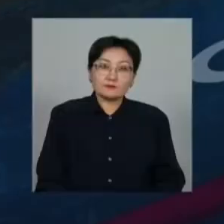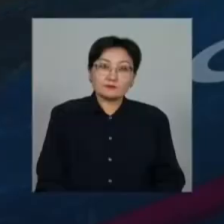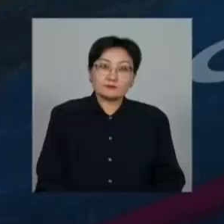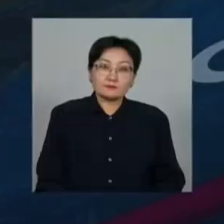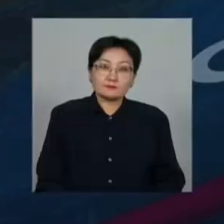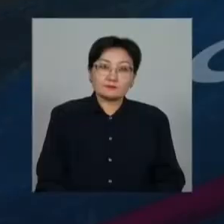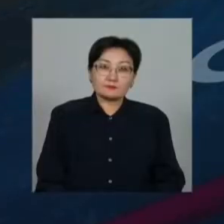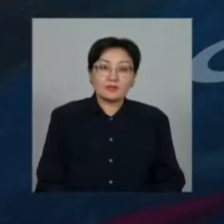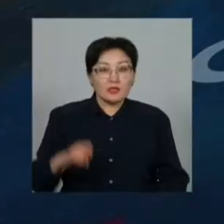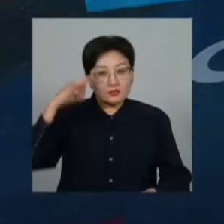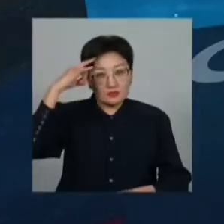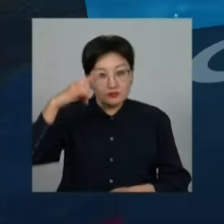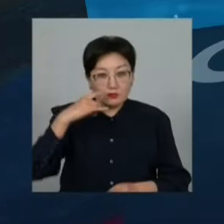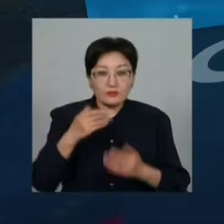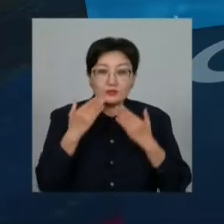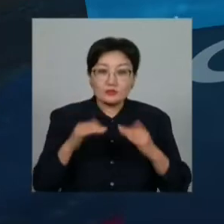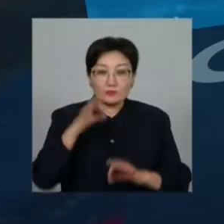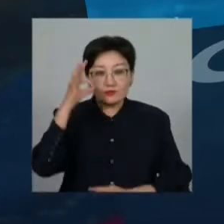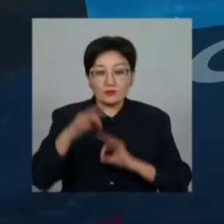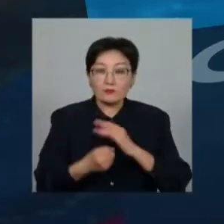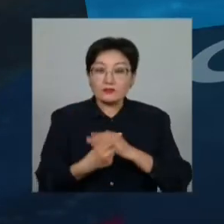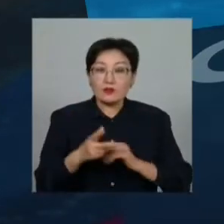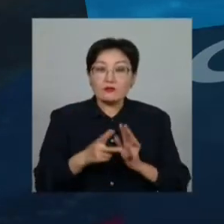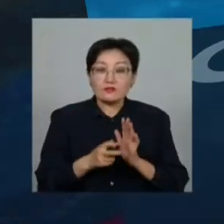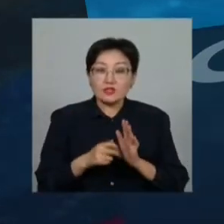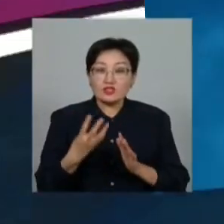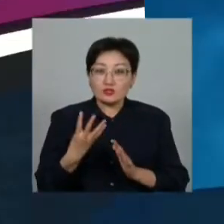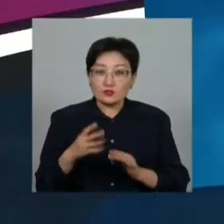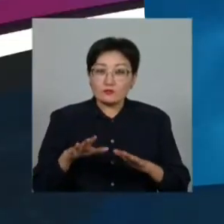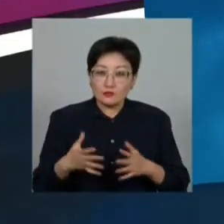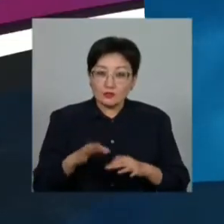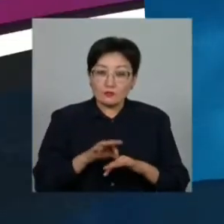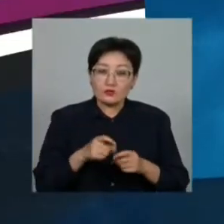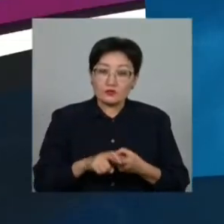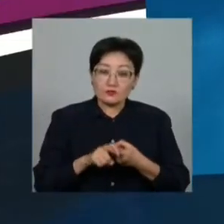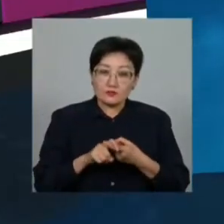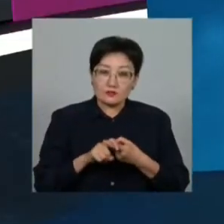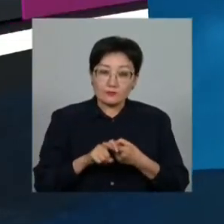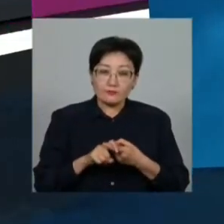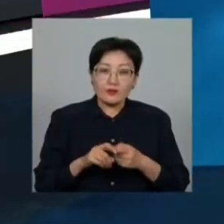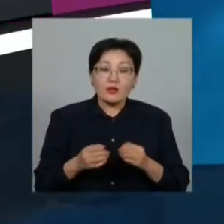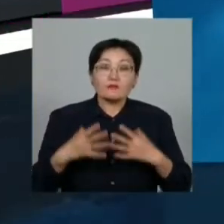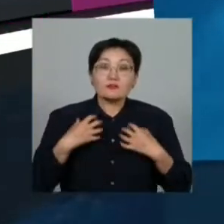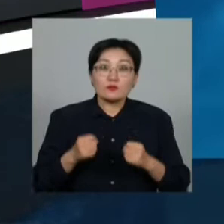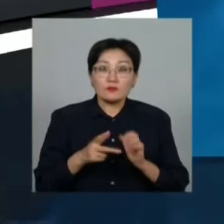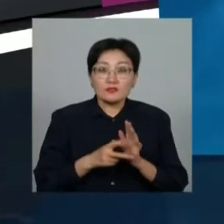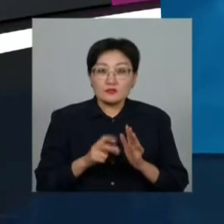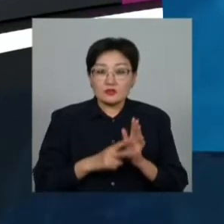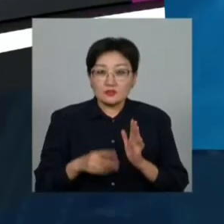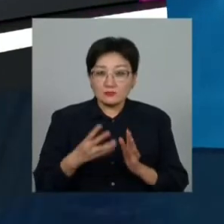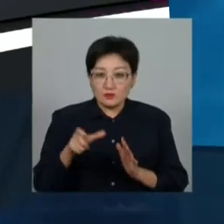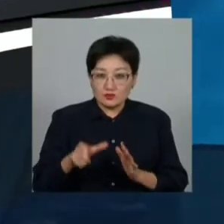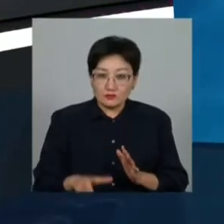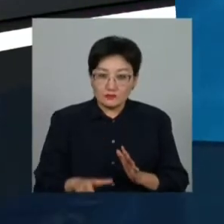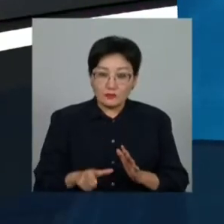в казахстане за последние сутки выявлено 804 случая заражения купит 19 выздоровели 874